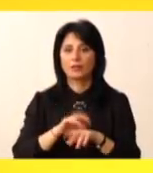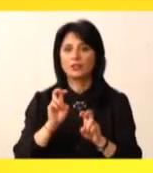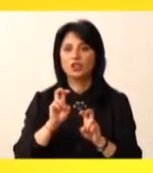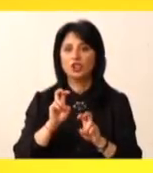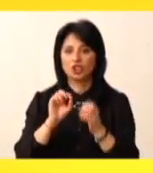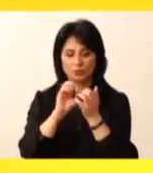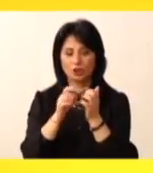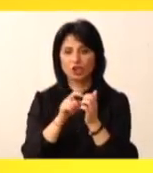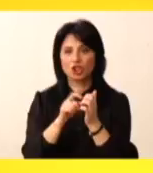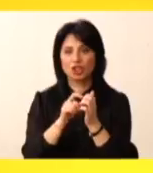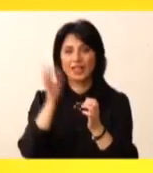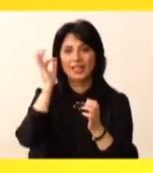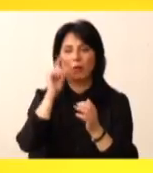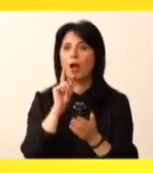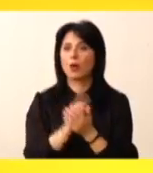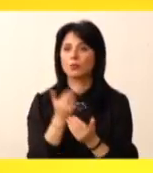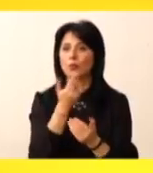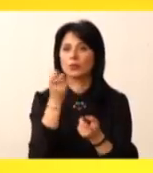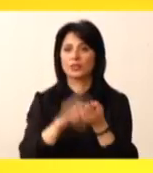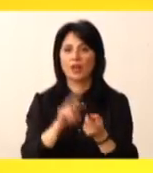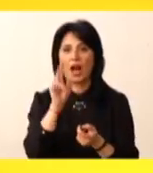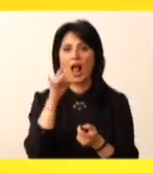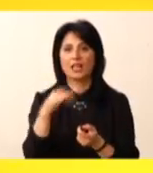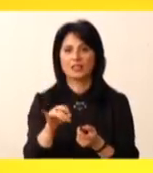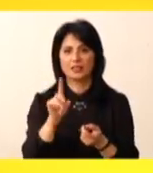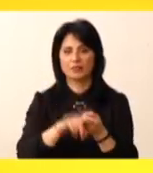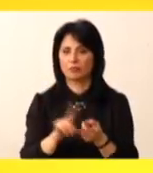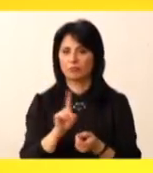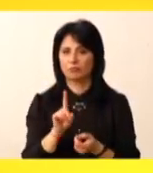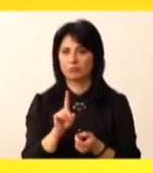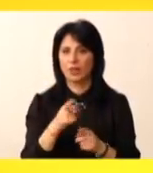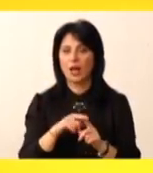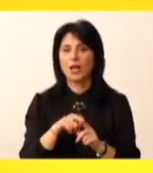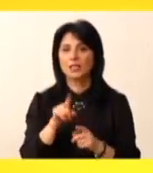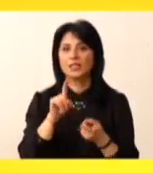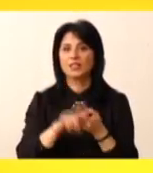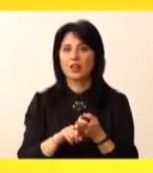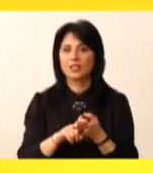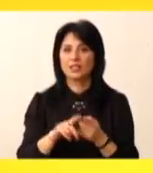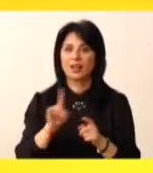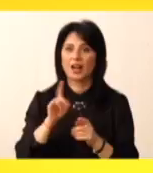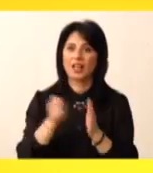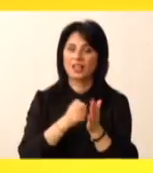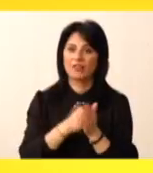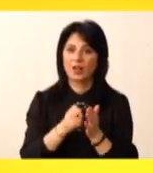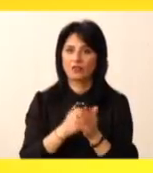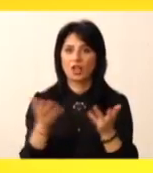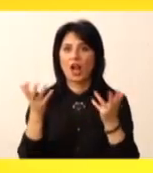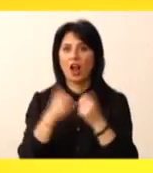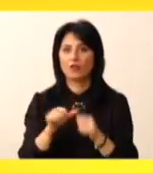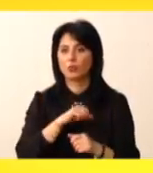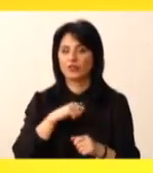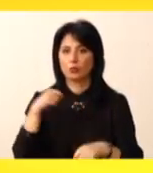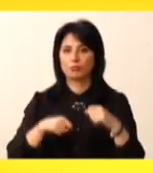განსაკუთრებით ჩხილებზე და თმებზე, აუცილებლად ეს კალციუმს უკავშირდება, ან უკავშირდება მინერალების ნაკრებს და ავტომატურად